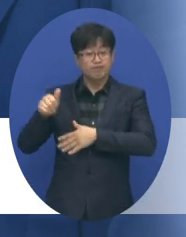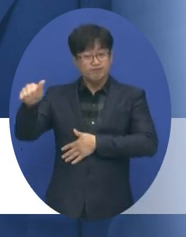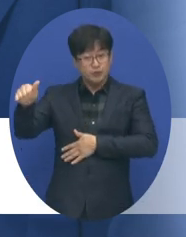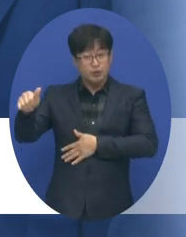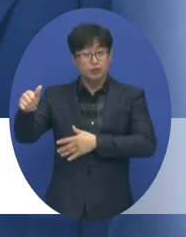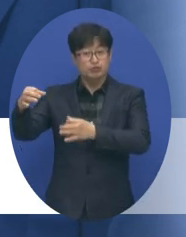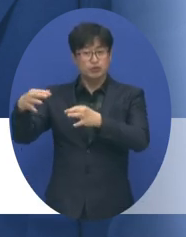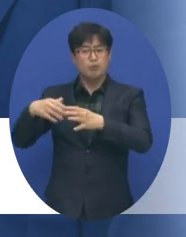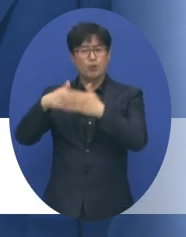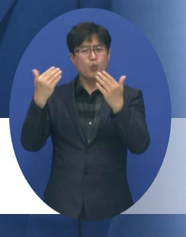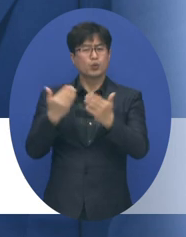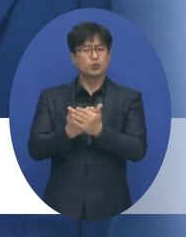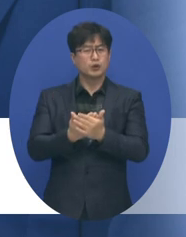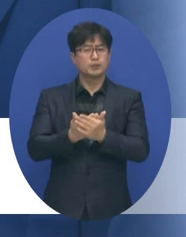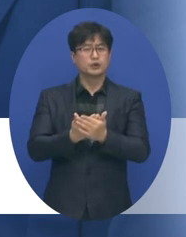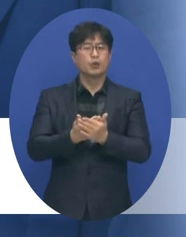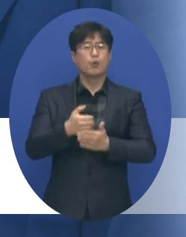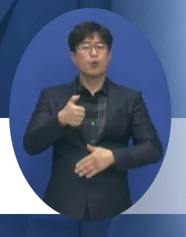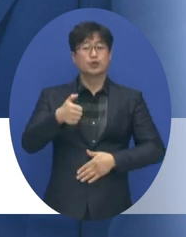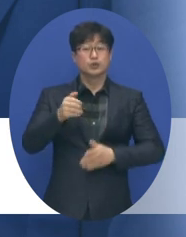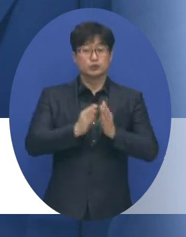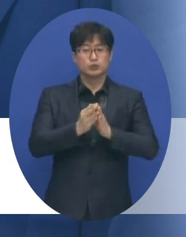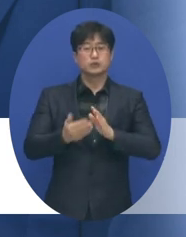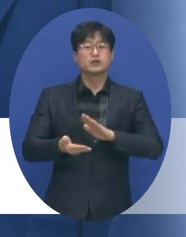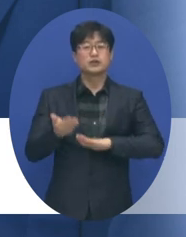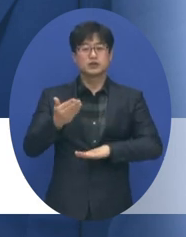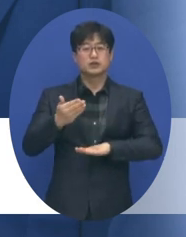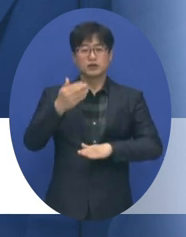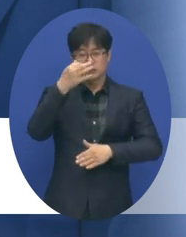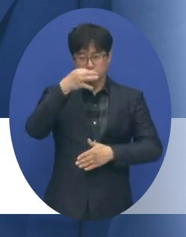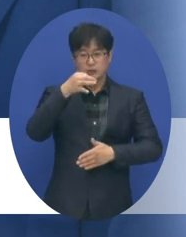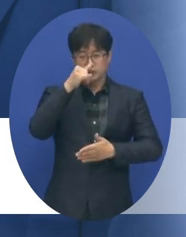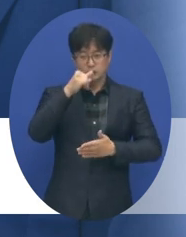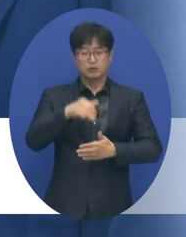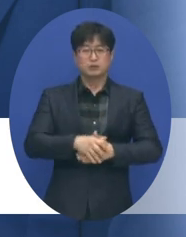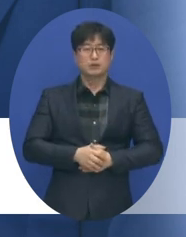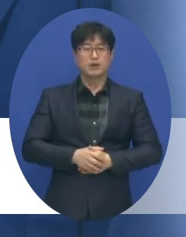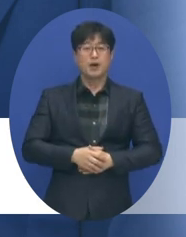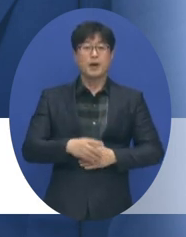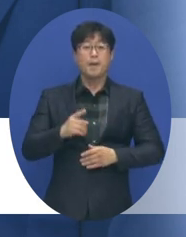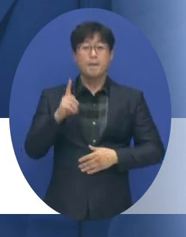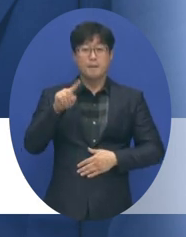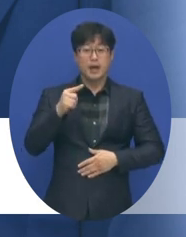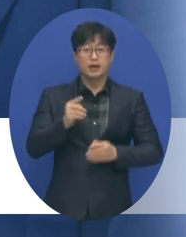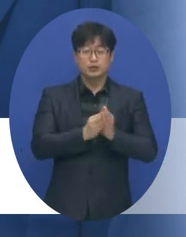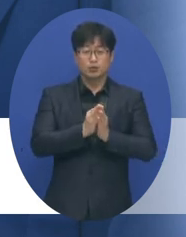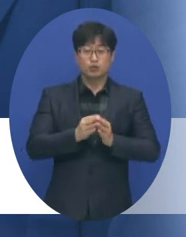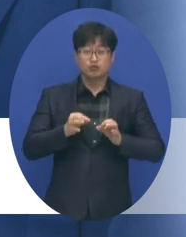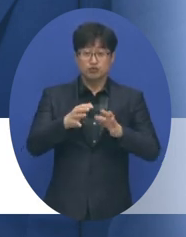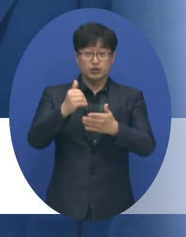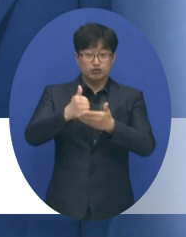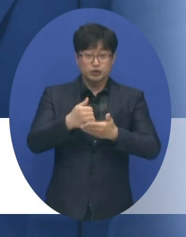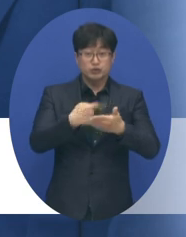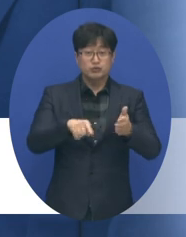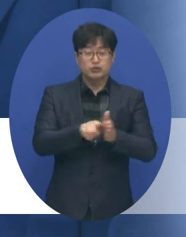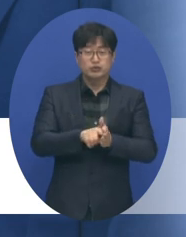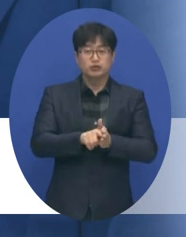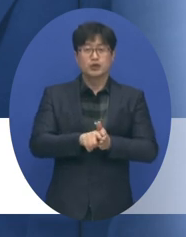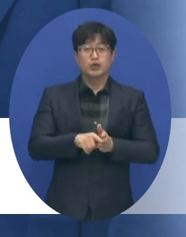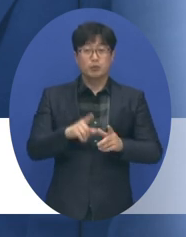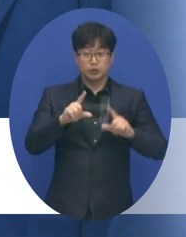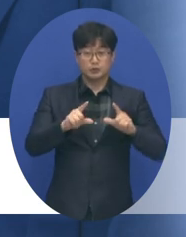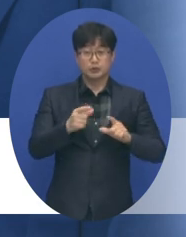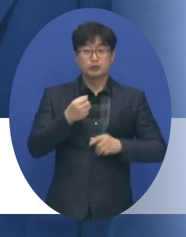투자를 모두 합쳐 올해에만 50조 원이 넘는 성과를 거뒀습니다. 100조 원 투자 유치를 향한 경기도의 젠걸음